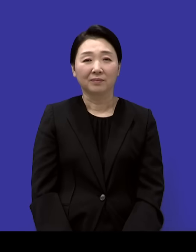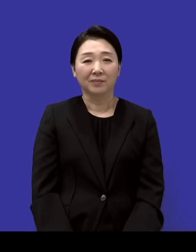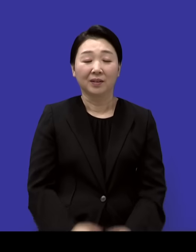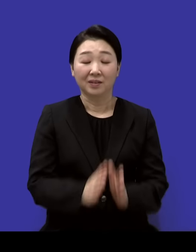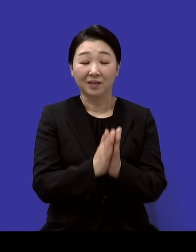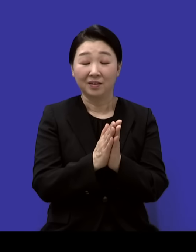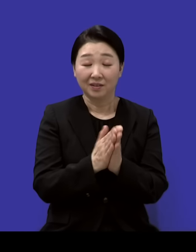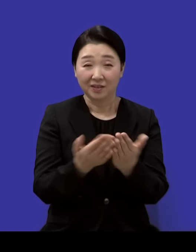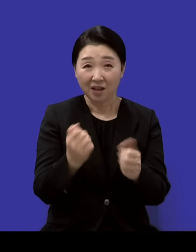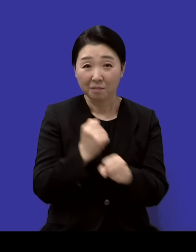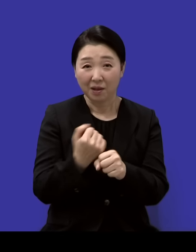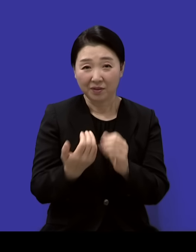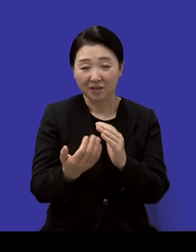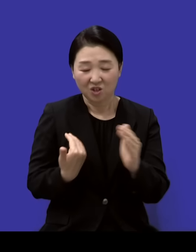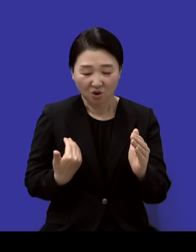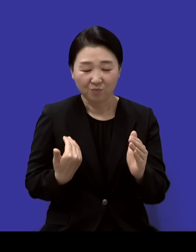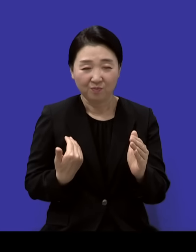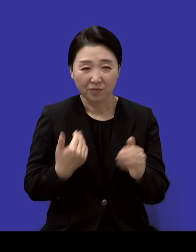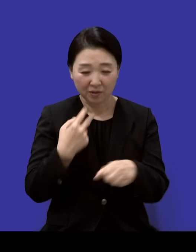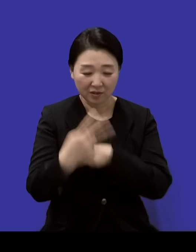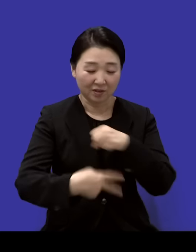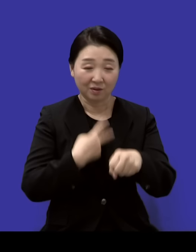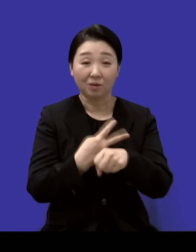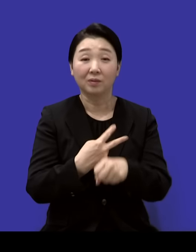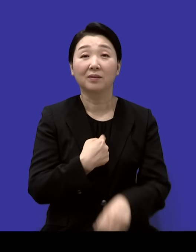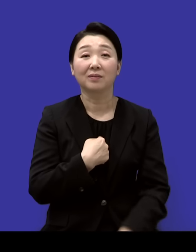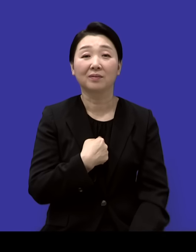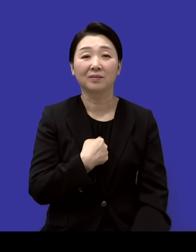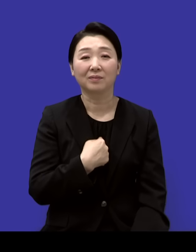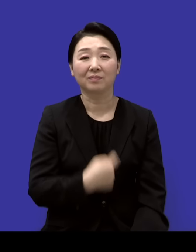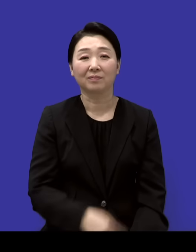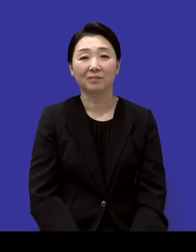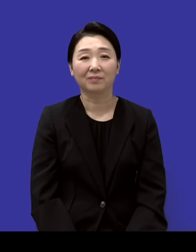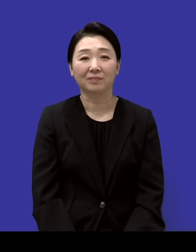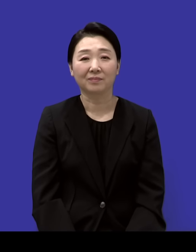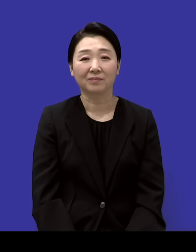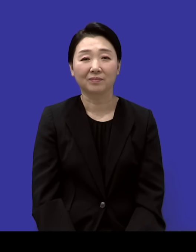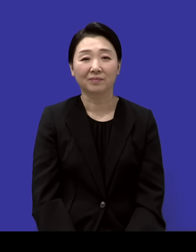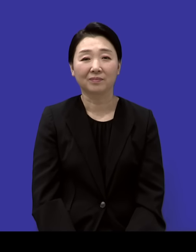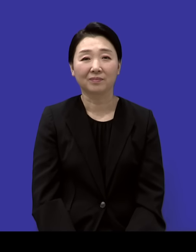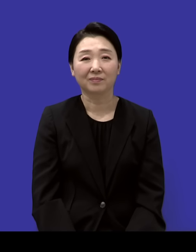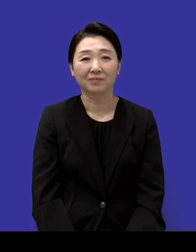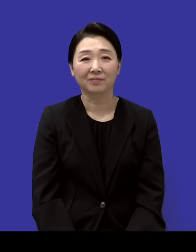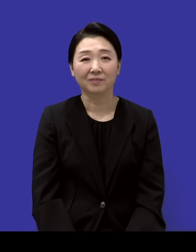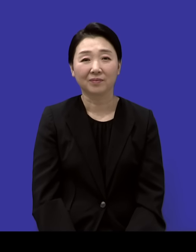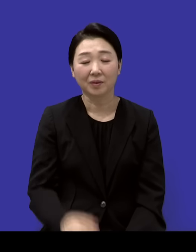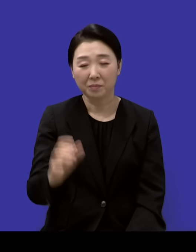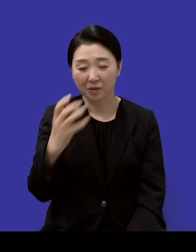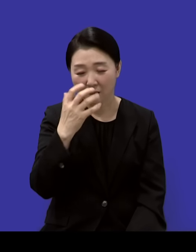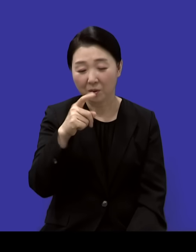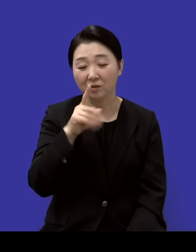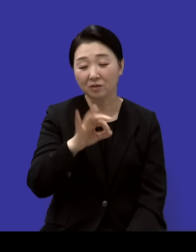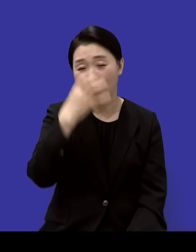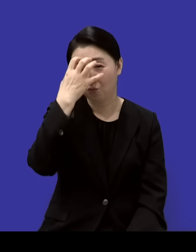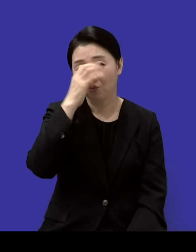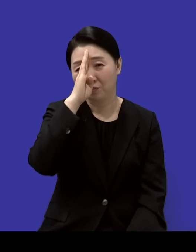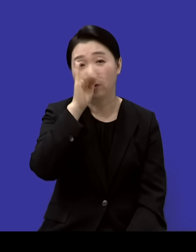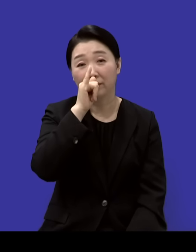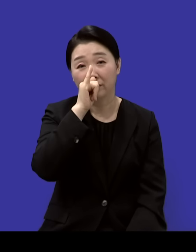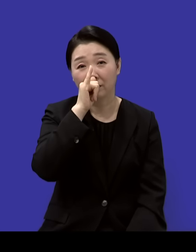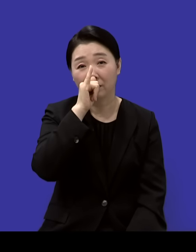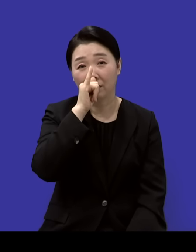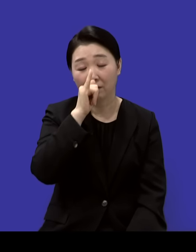나오기 네. 직전 한 2년 정도 제가 이제 아주 극심한 예. 감염성 우울증을 겪고